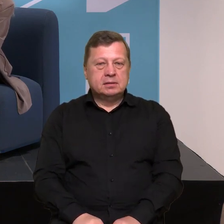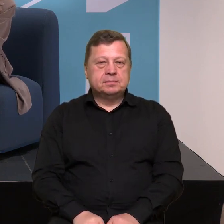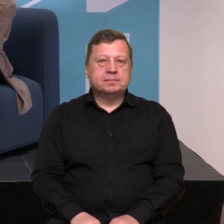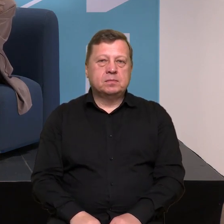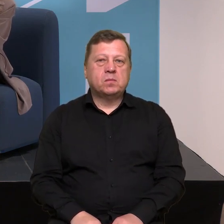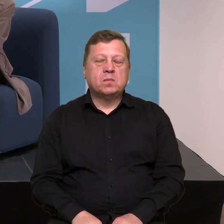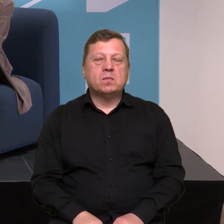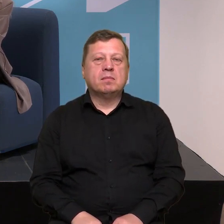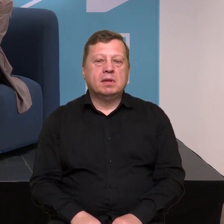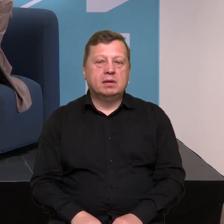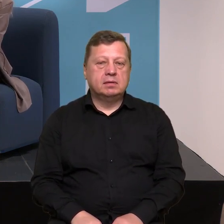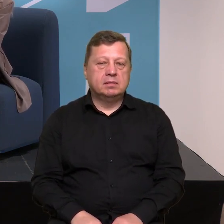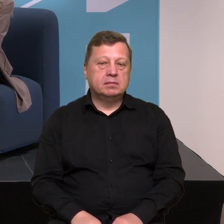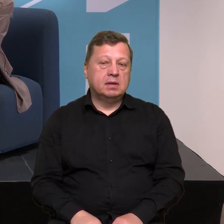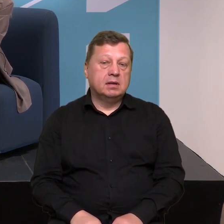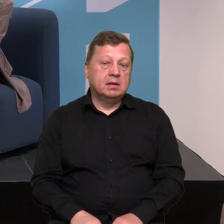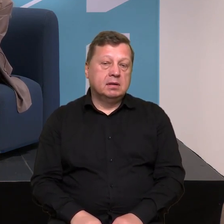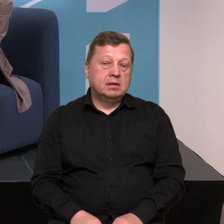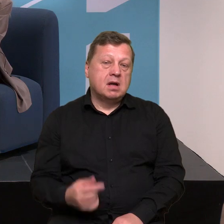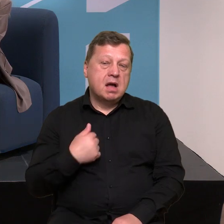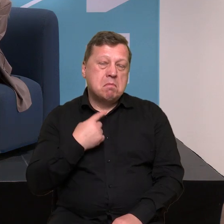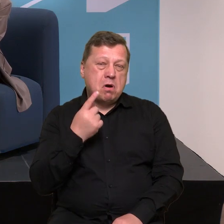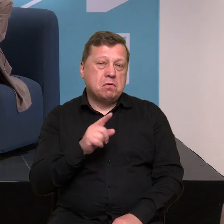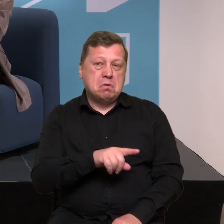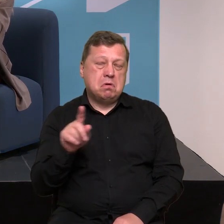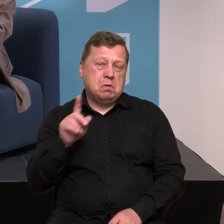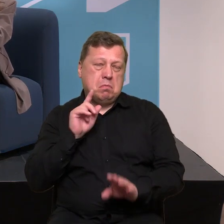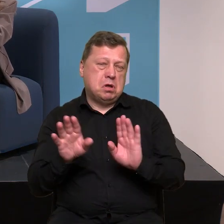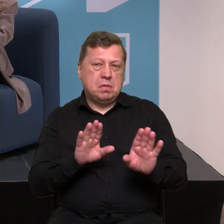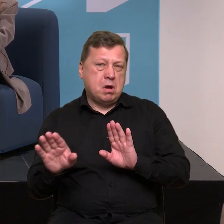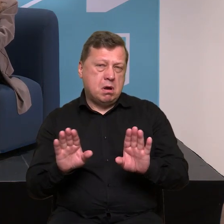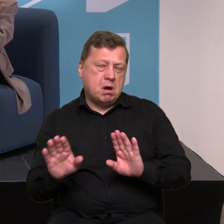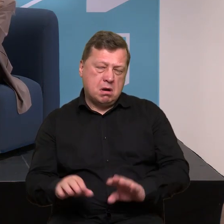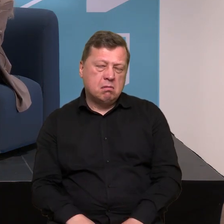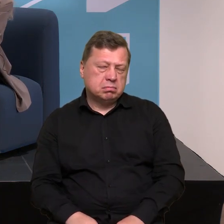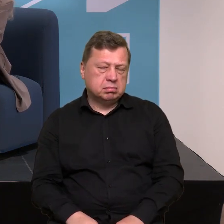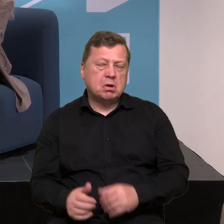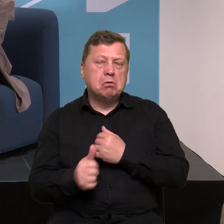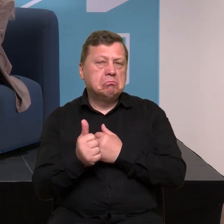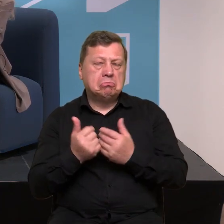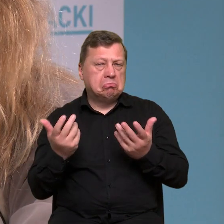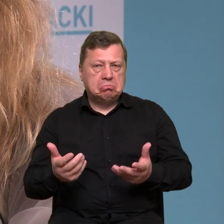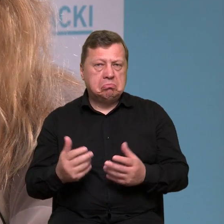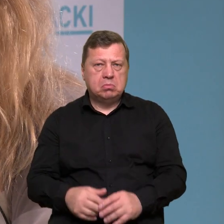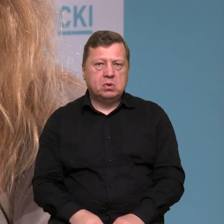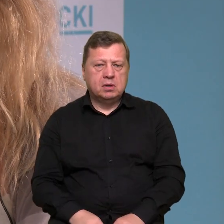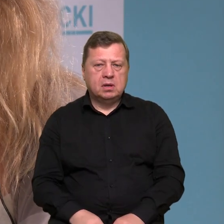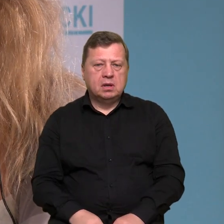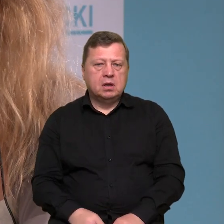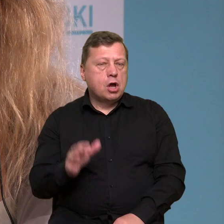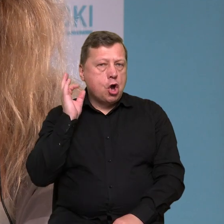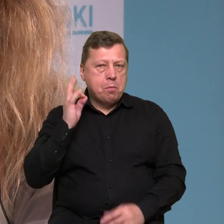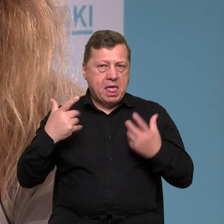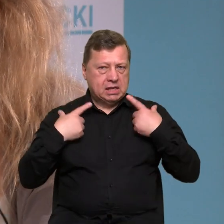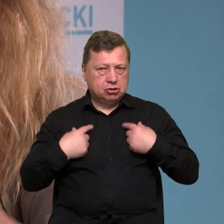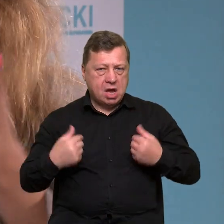Ja, im Grunde auch. Mhm. Also es geht w zasadzie jest to podobne. Chodzi o ciało